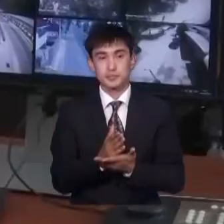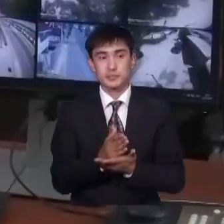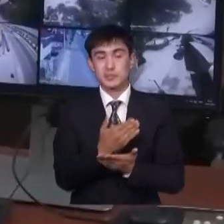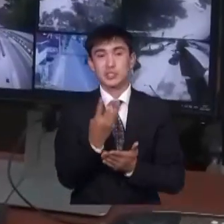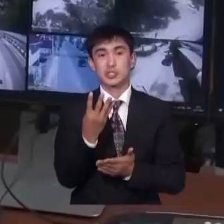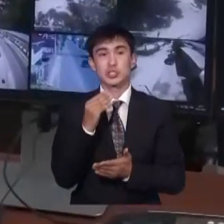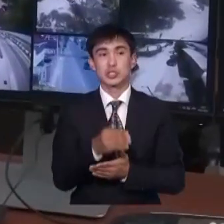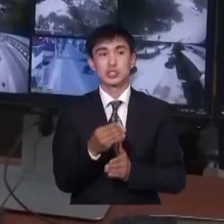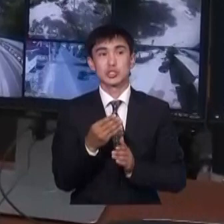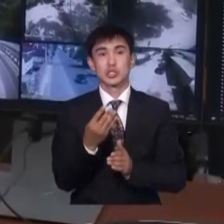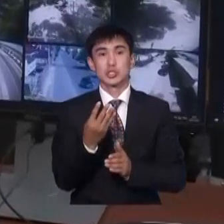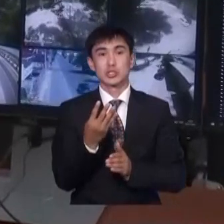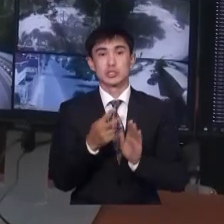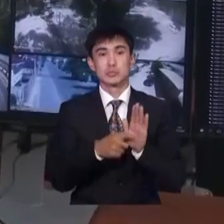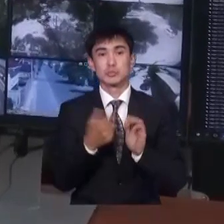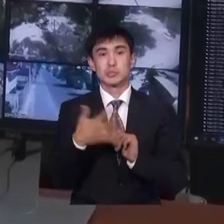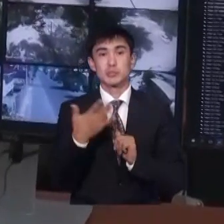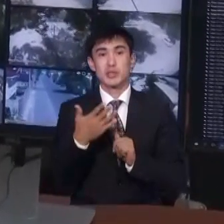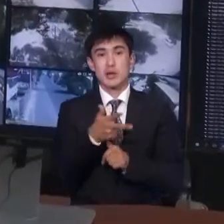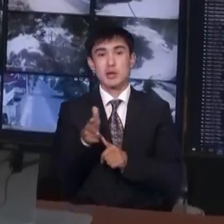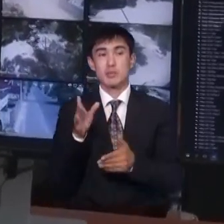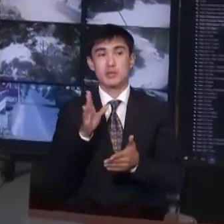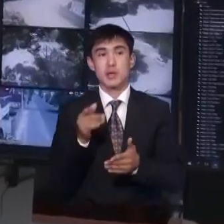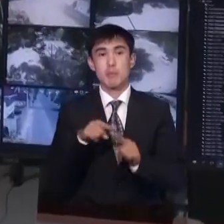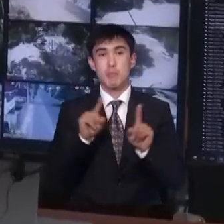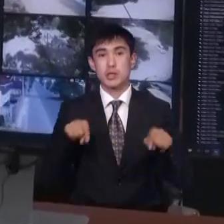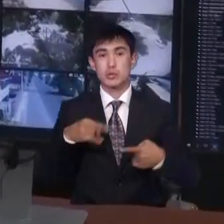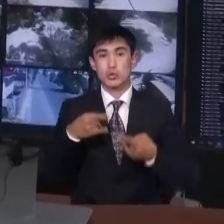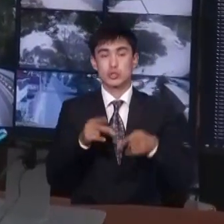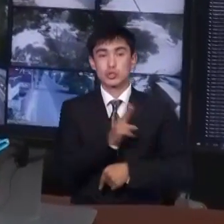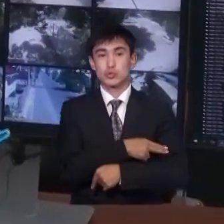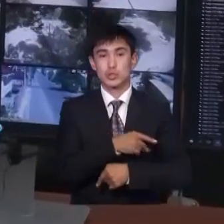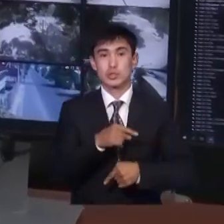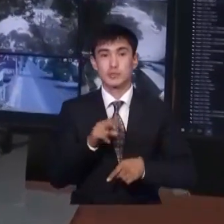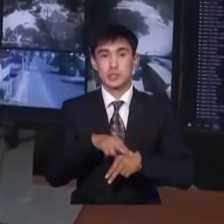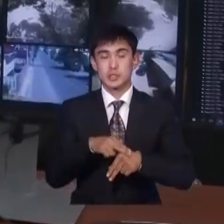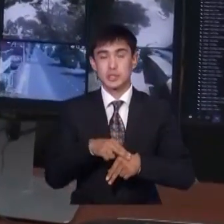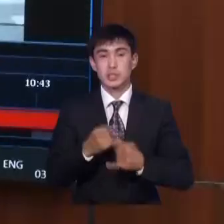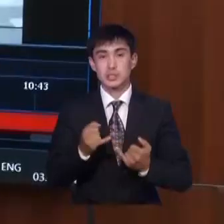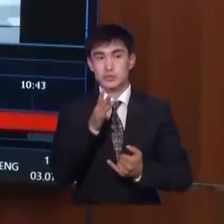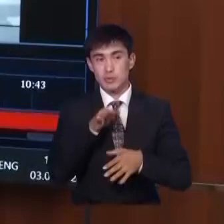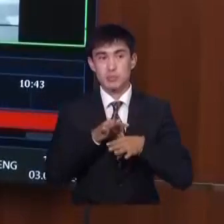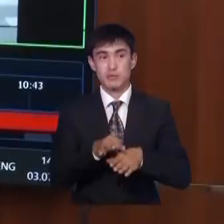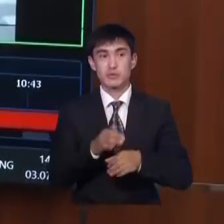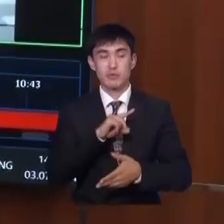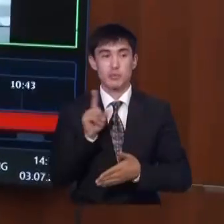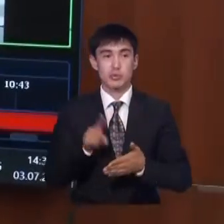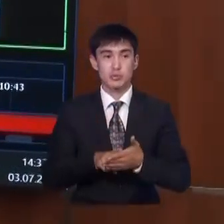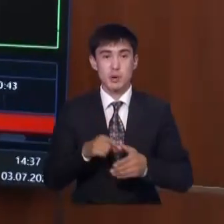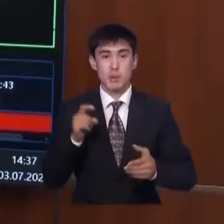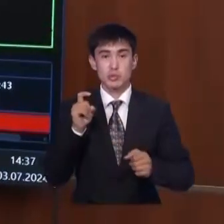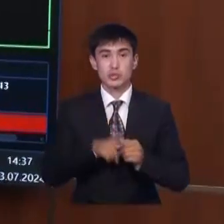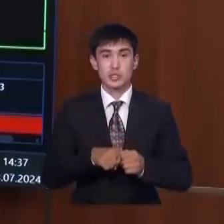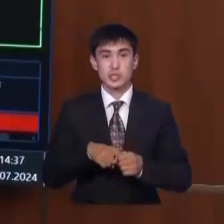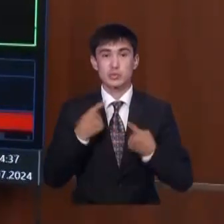них 4755 камер выведены на мониторы дежурных частей. В настоящее время прорабатывается вопрос по